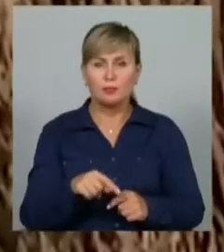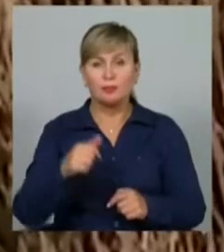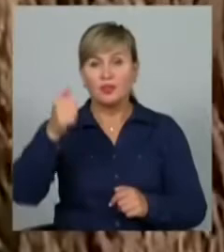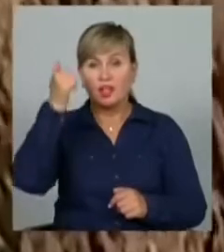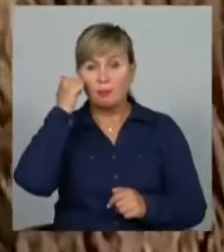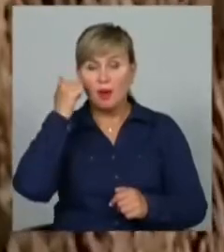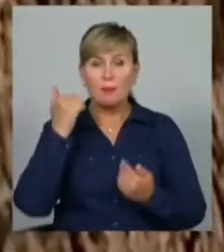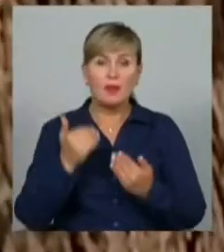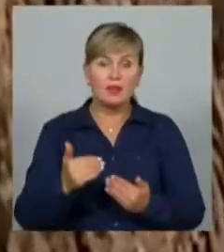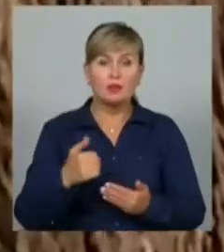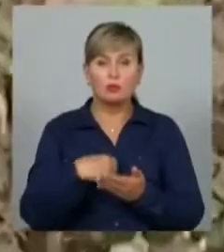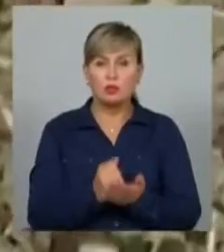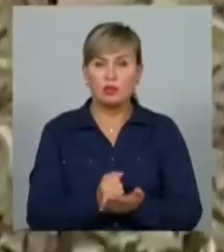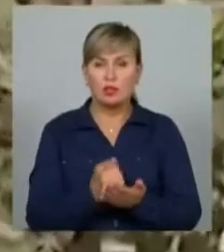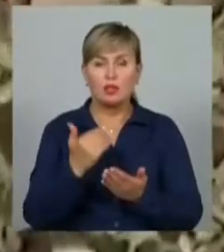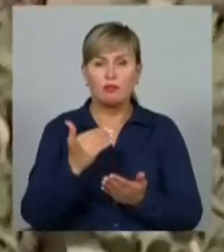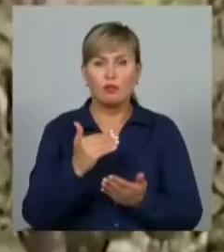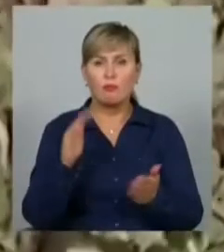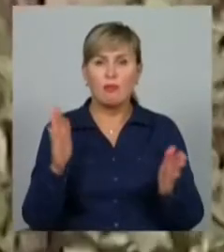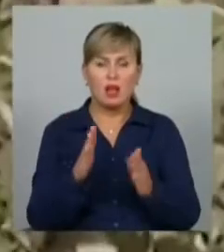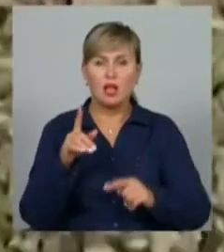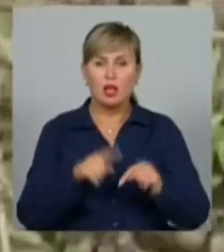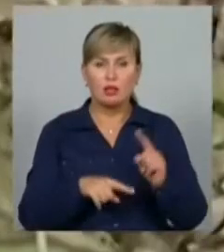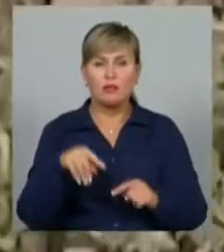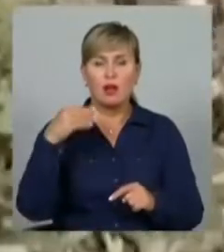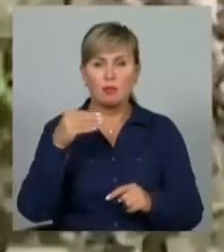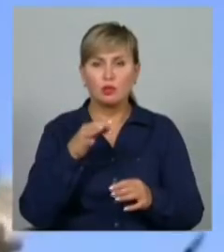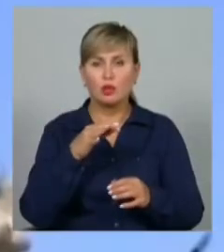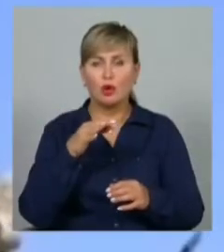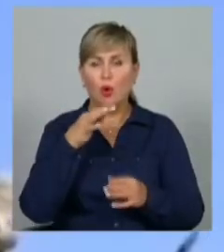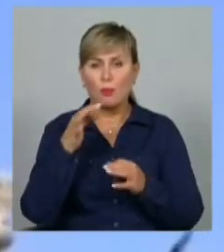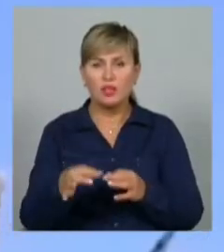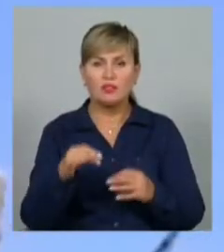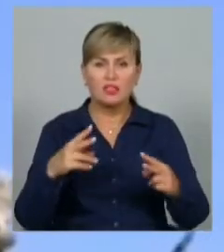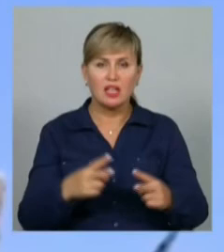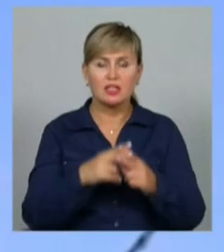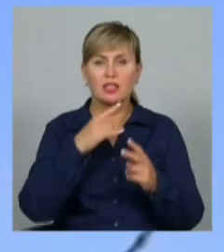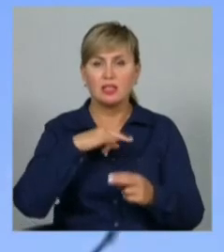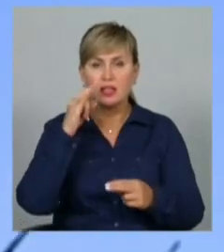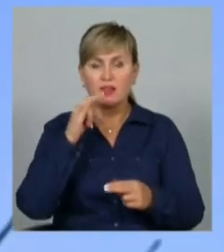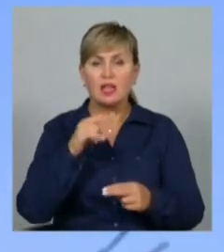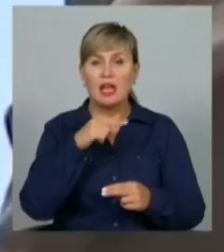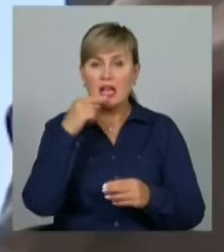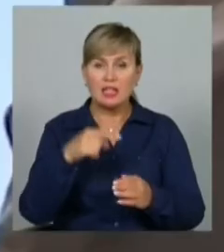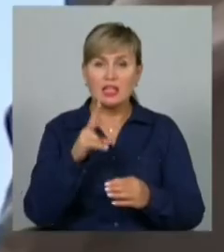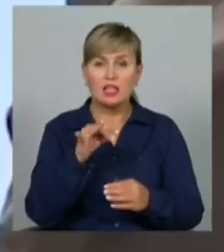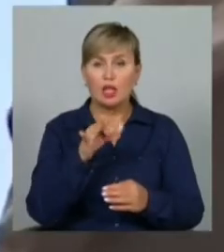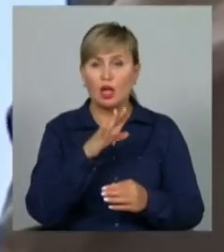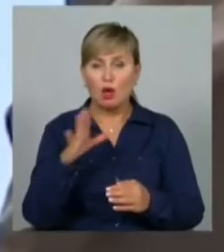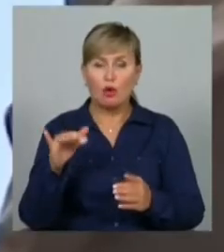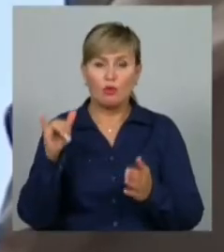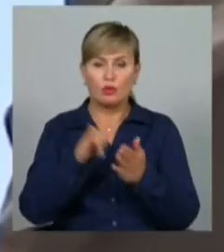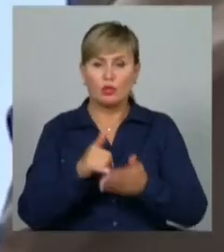Рахимжану Кошкарбаеву установлены на его малой родине, в Акмолинской области и в столице Казахстана. В российском Кирове установлен бюст